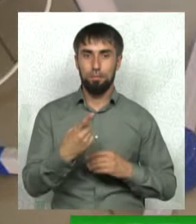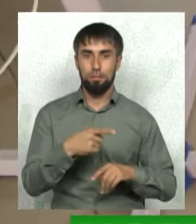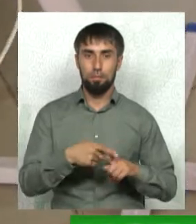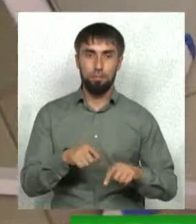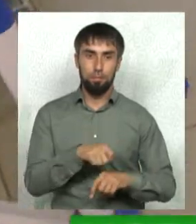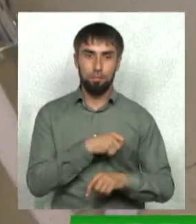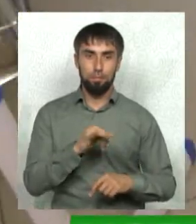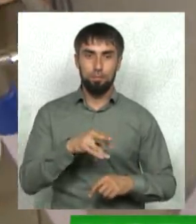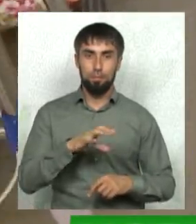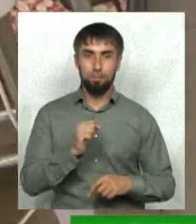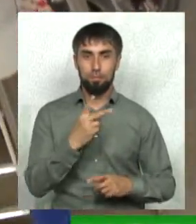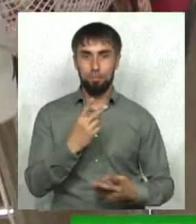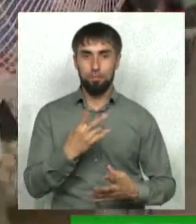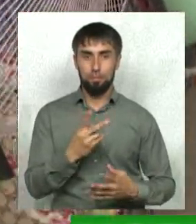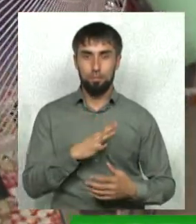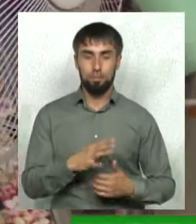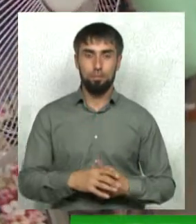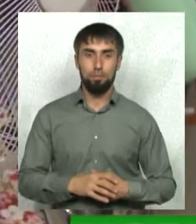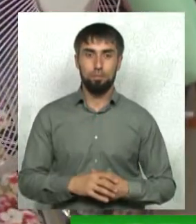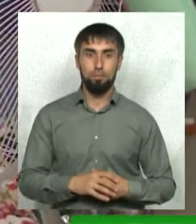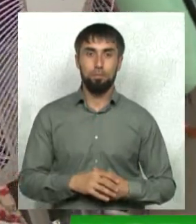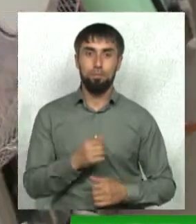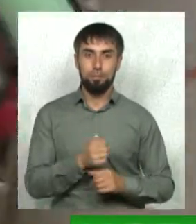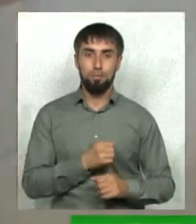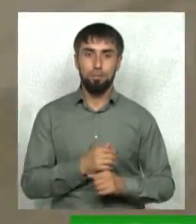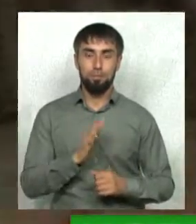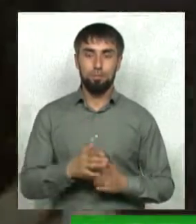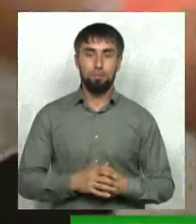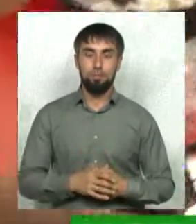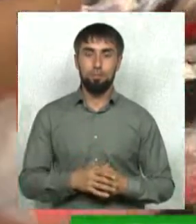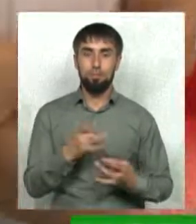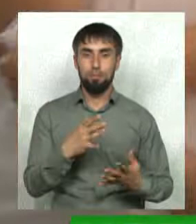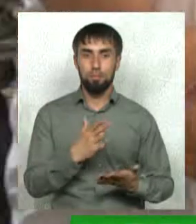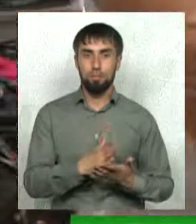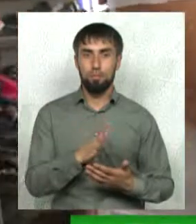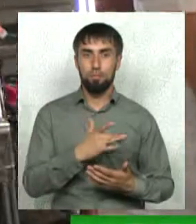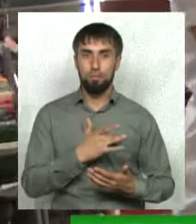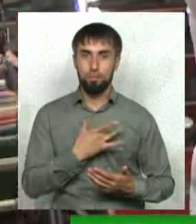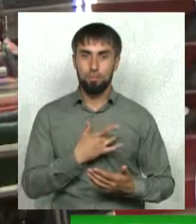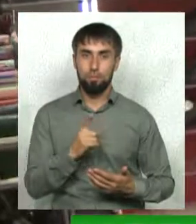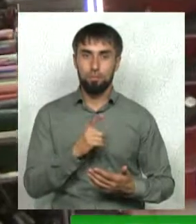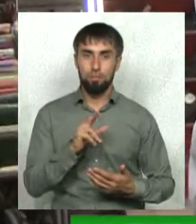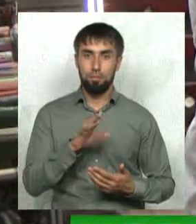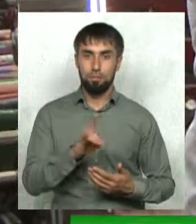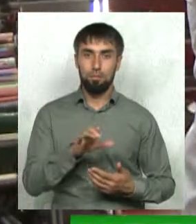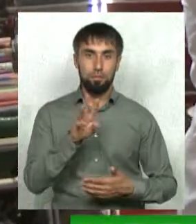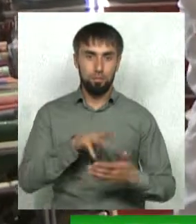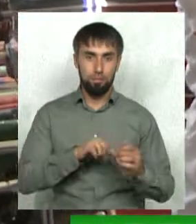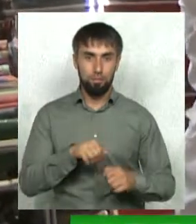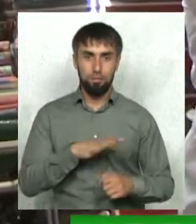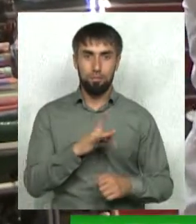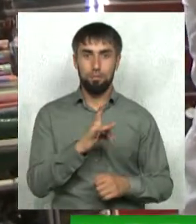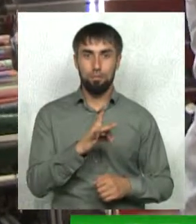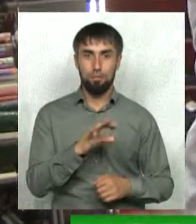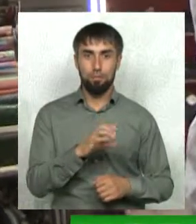полосы должны быть четкие, разделительные. Сделаем. Просто есть вероятность, что вас как бы оштрафовать могут. За